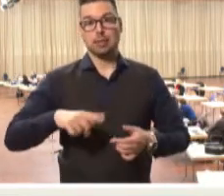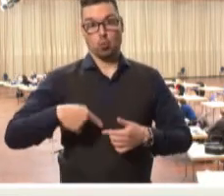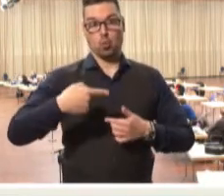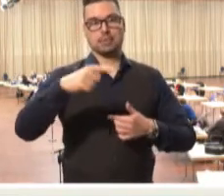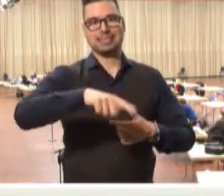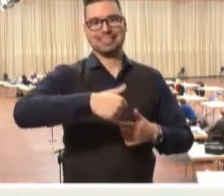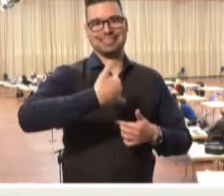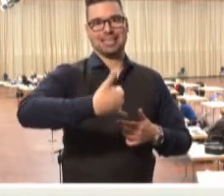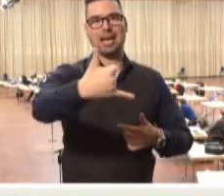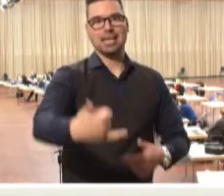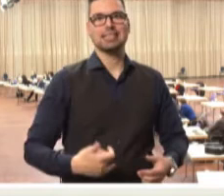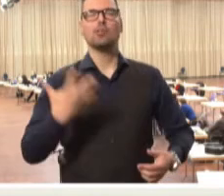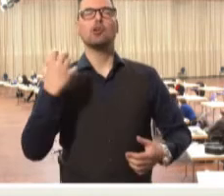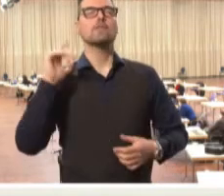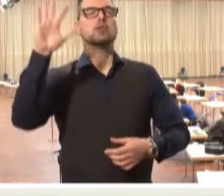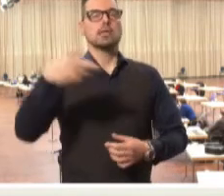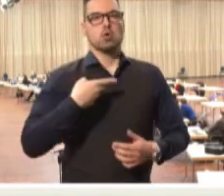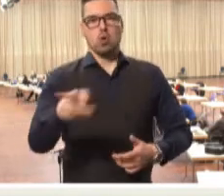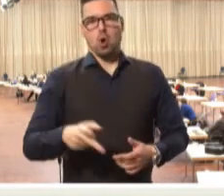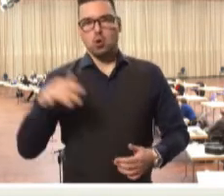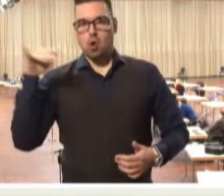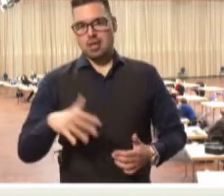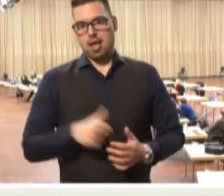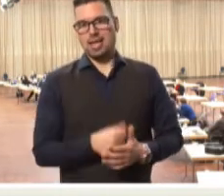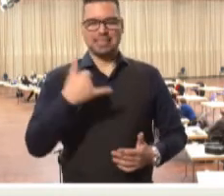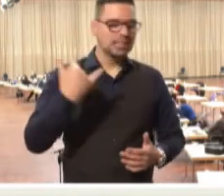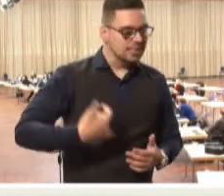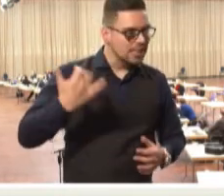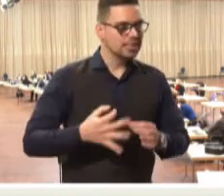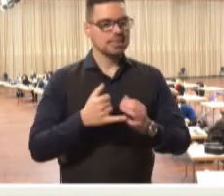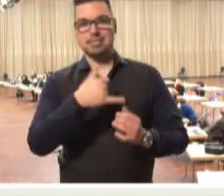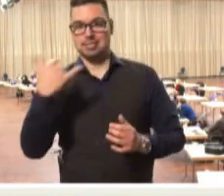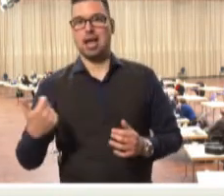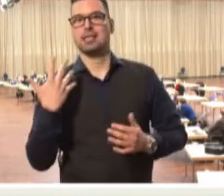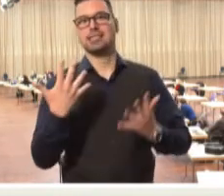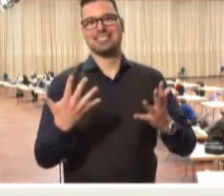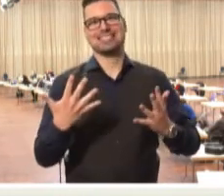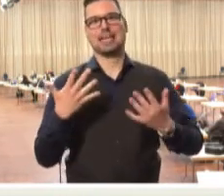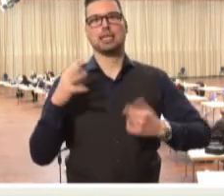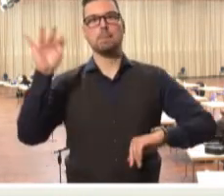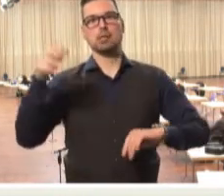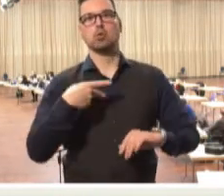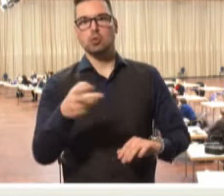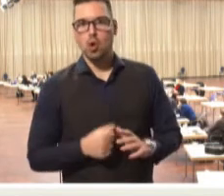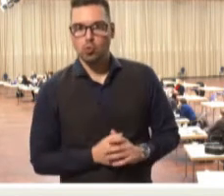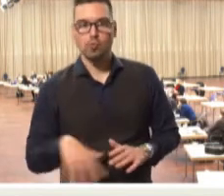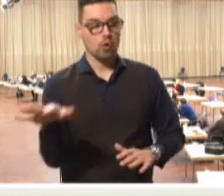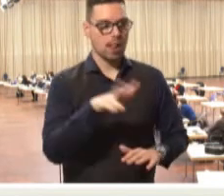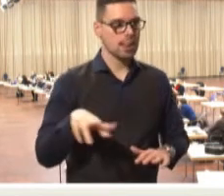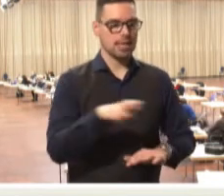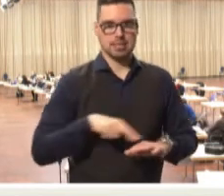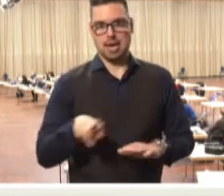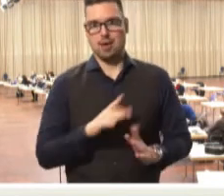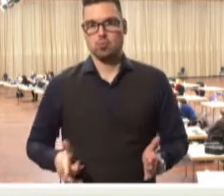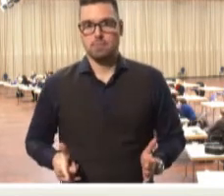Jahren stehen 50 Millionen Euro zur Verfügung, jedes Jahr 10 Millionen Euro für den ländlichen Raum, für den Bereich